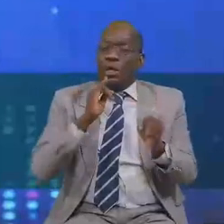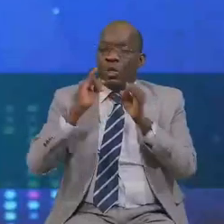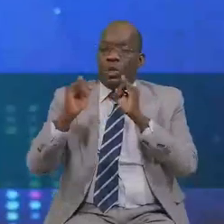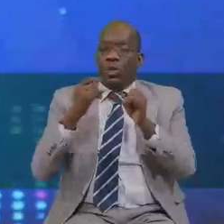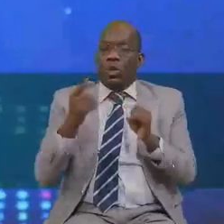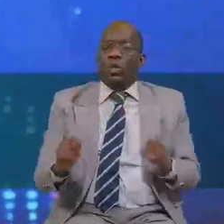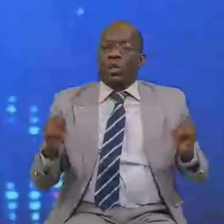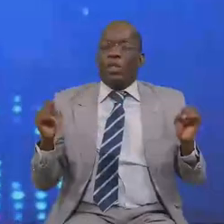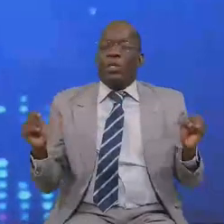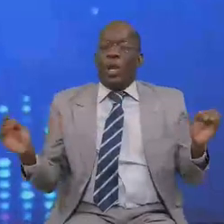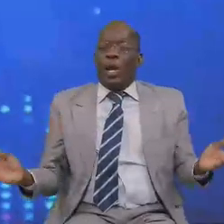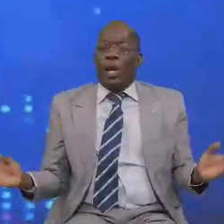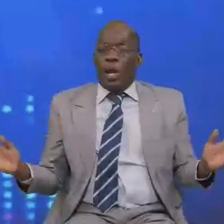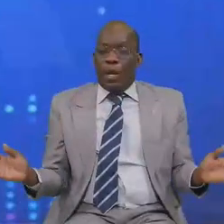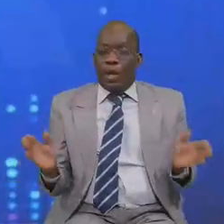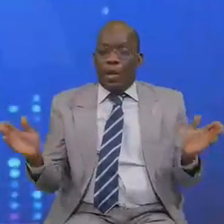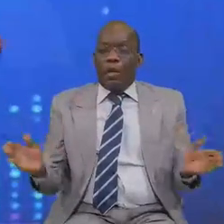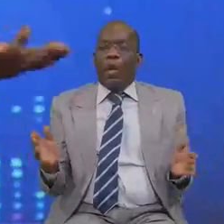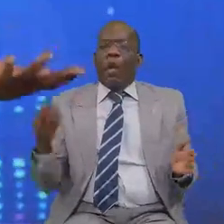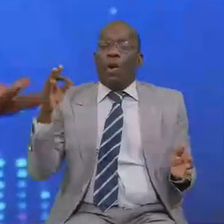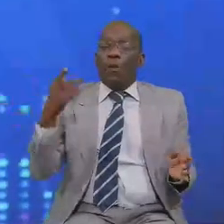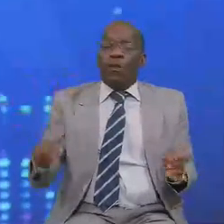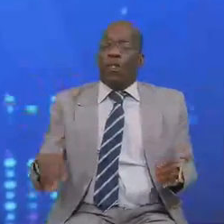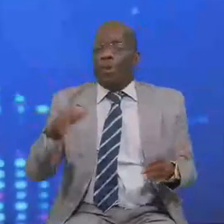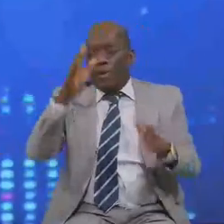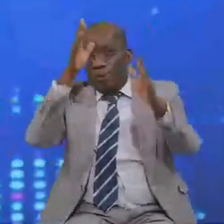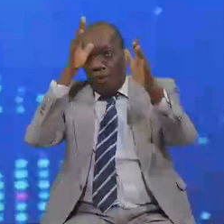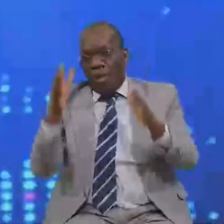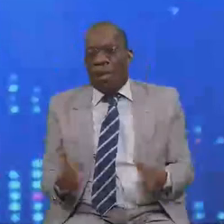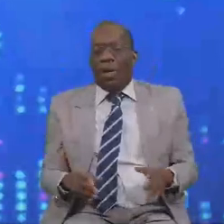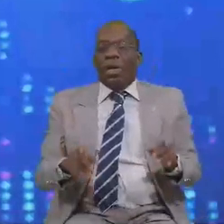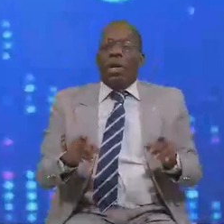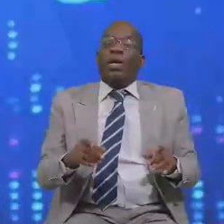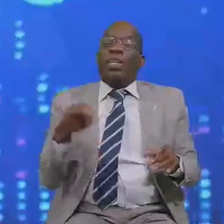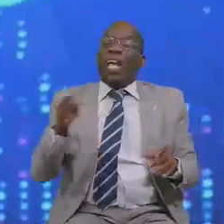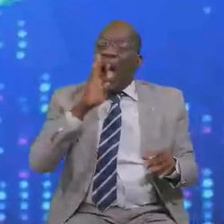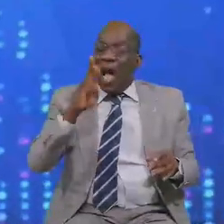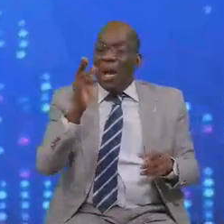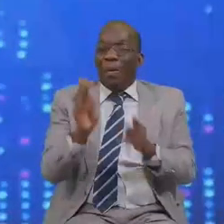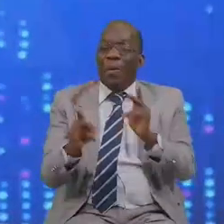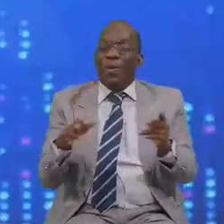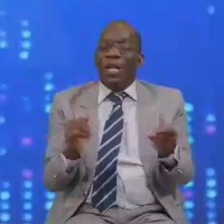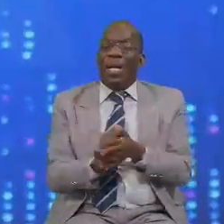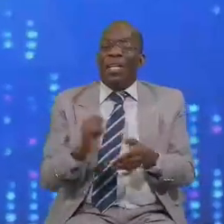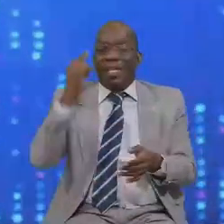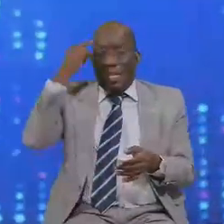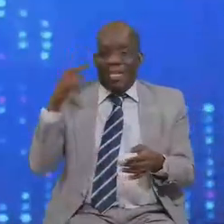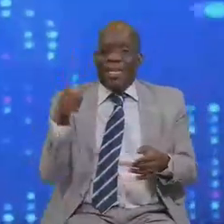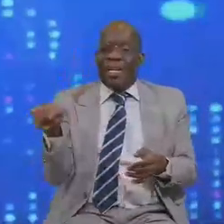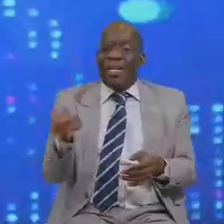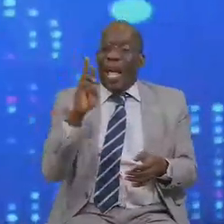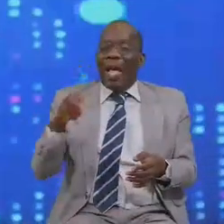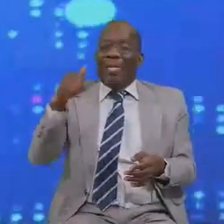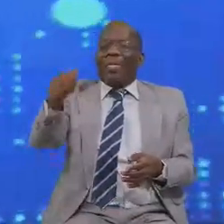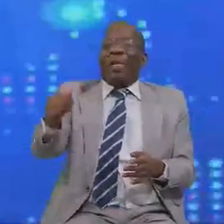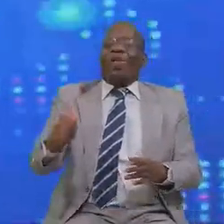instructions du Père. Il y a des gens qui pensent qu'ils sont suffisants et